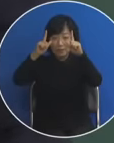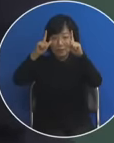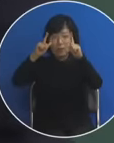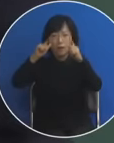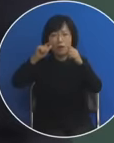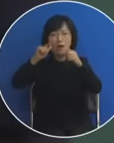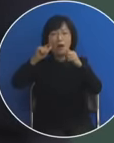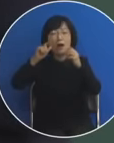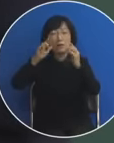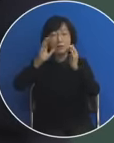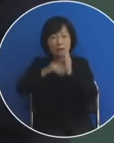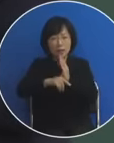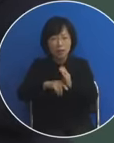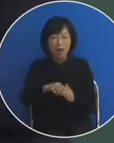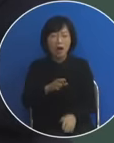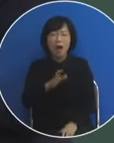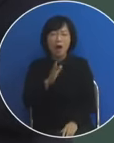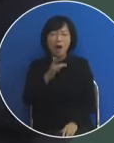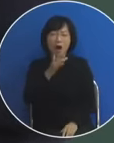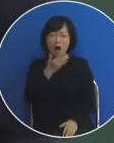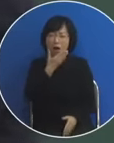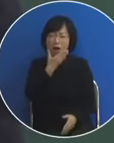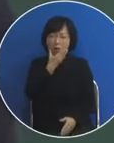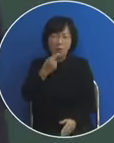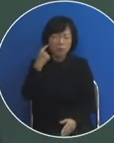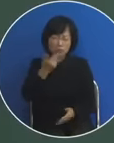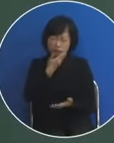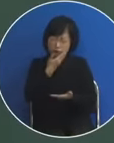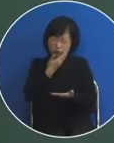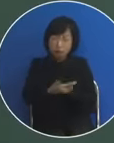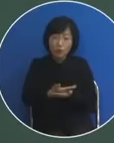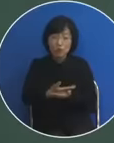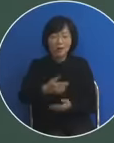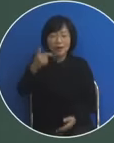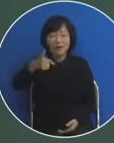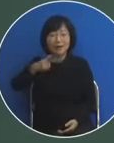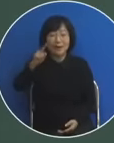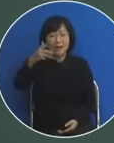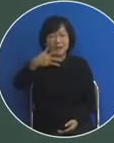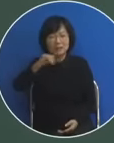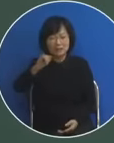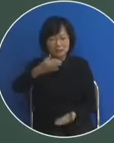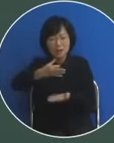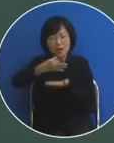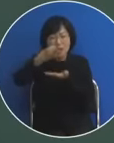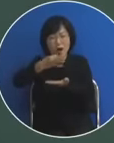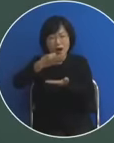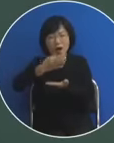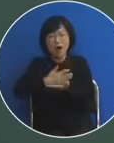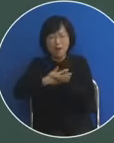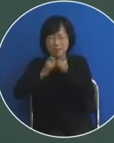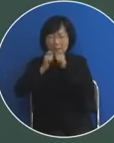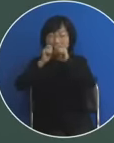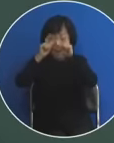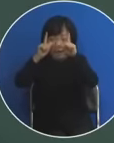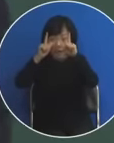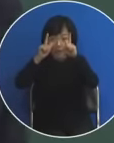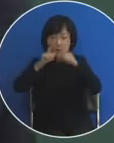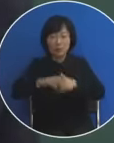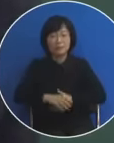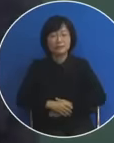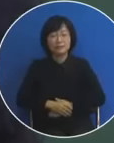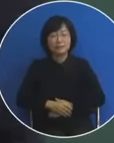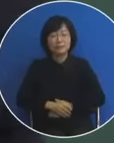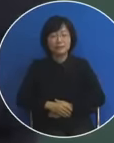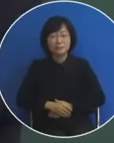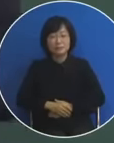복음의 가치를 알게 되잖아요. And the seven remnants, after knowing this, they began to know the worth of the gospel. 내가 가치를 모르는 데는 안 되잖아요. But if you don't know its worth, then you can't do